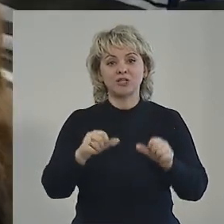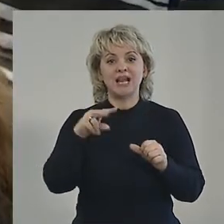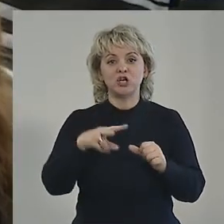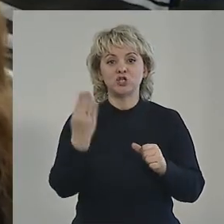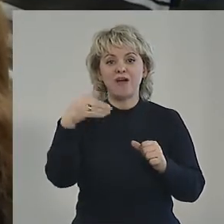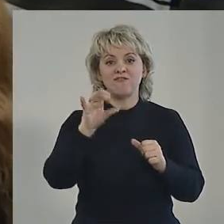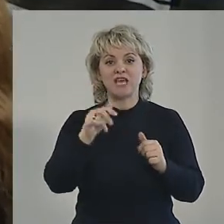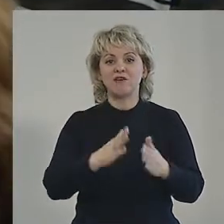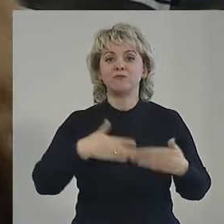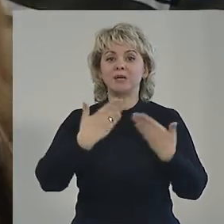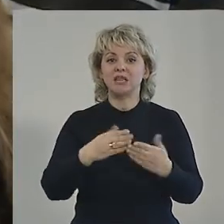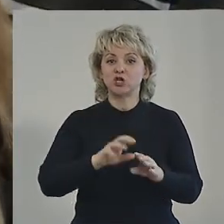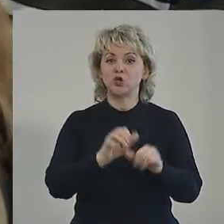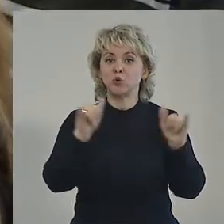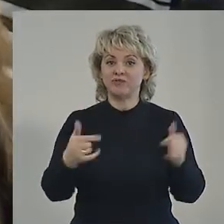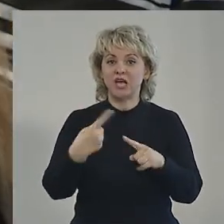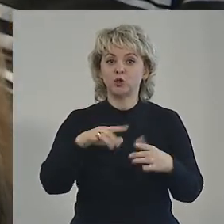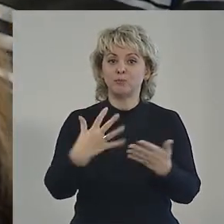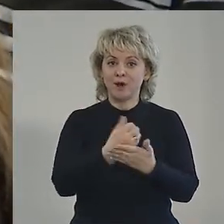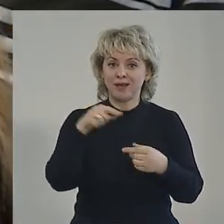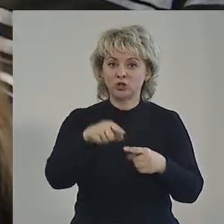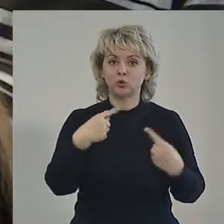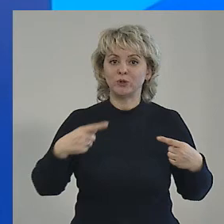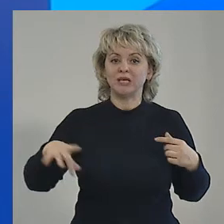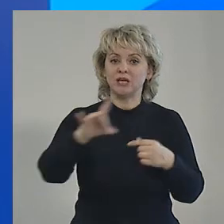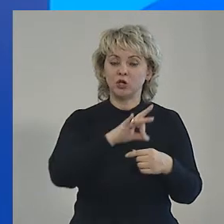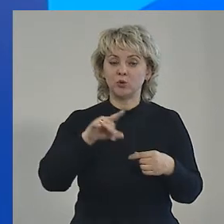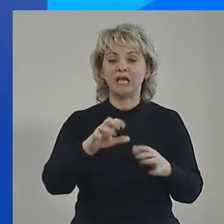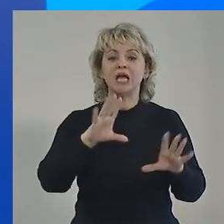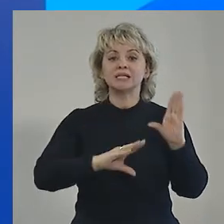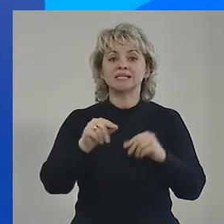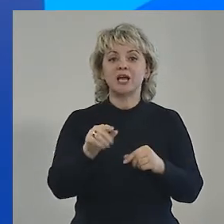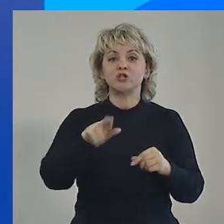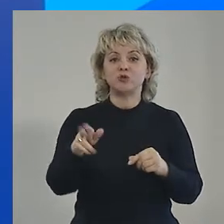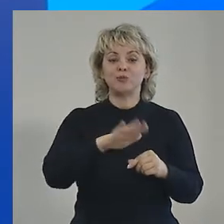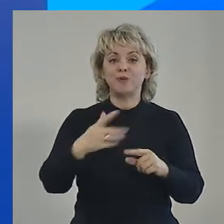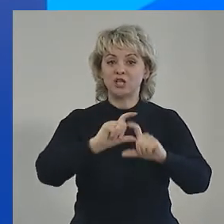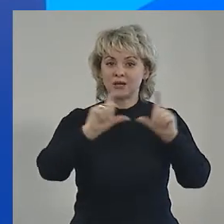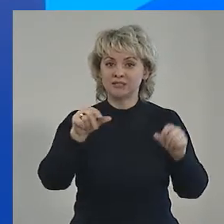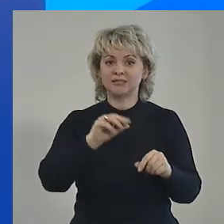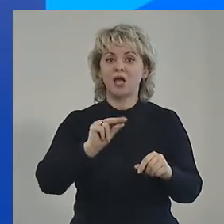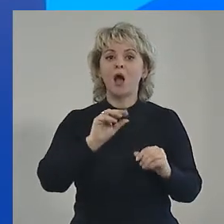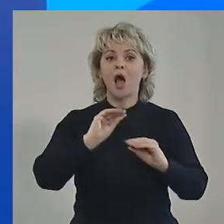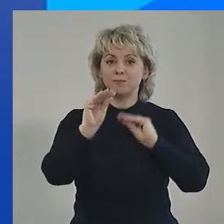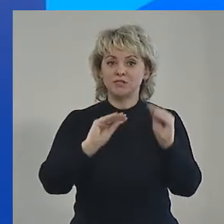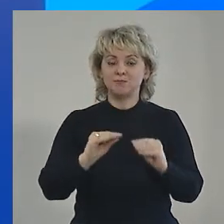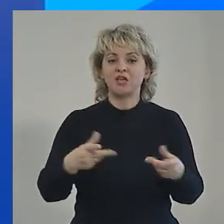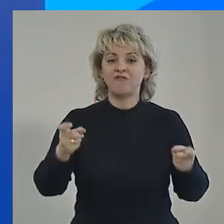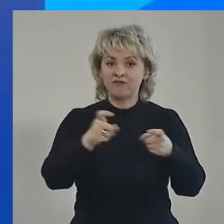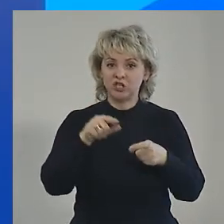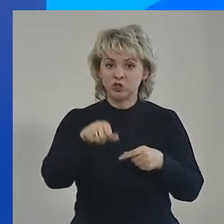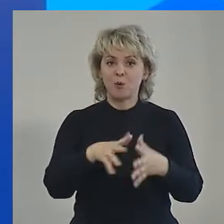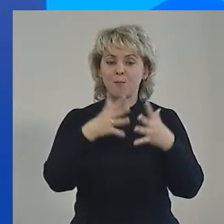Леонид Шафиров предложил тиражировать удачные проекты на другие регионы. За счет межведомственного взаимодействия обеспечивает